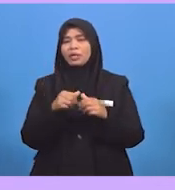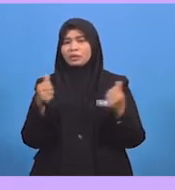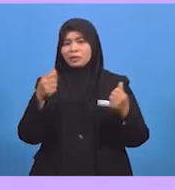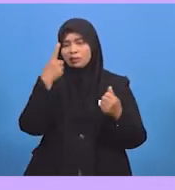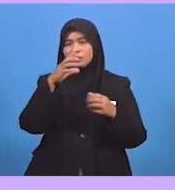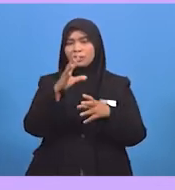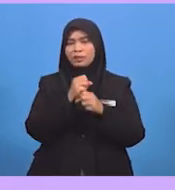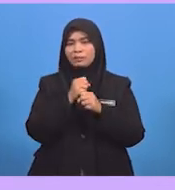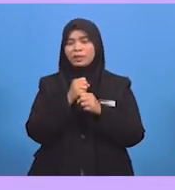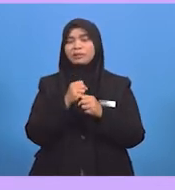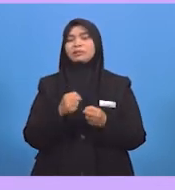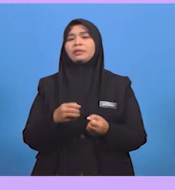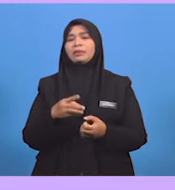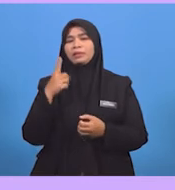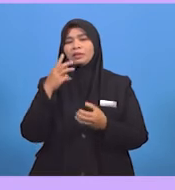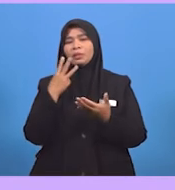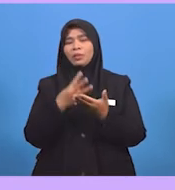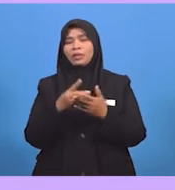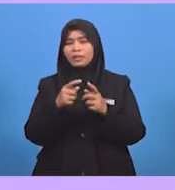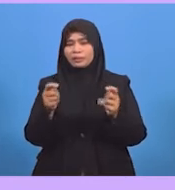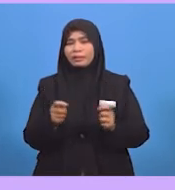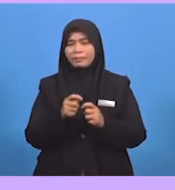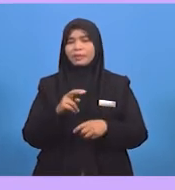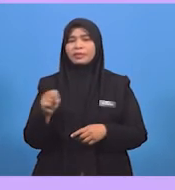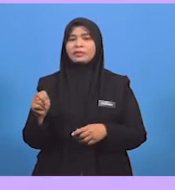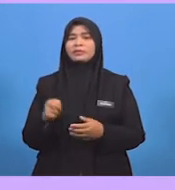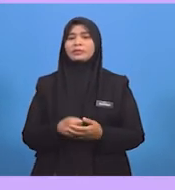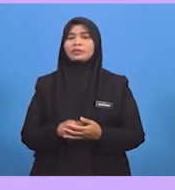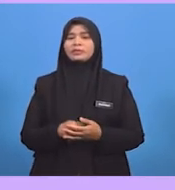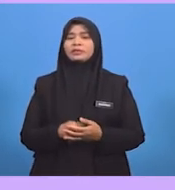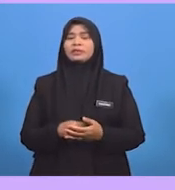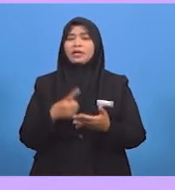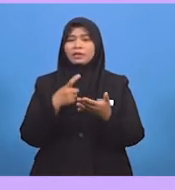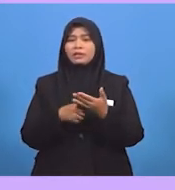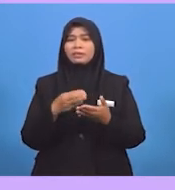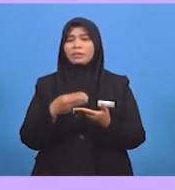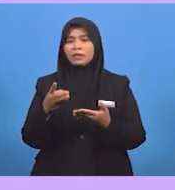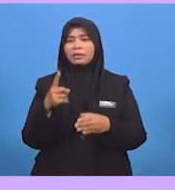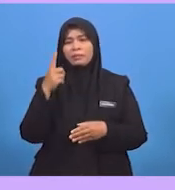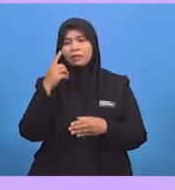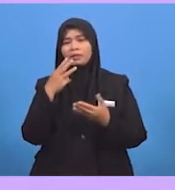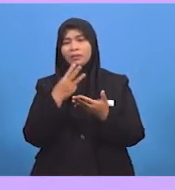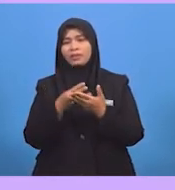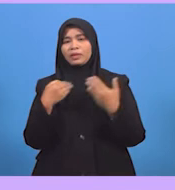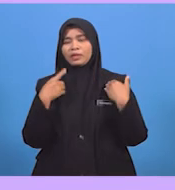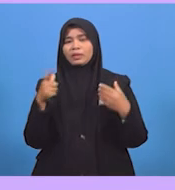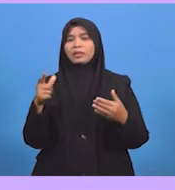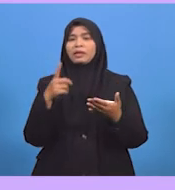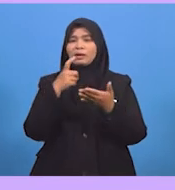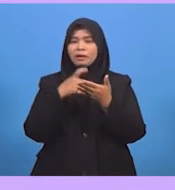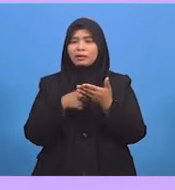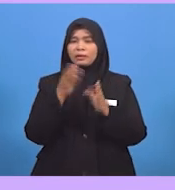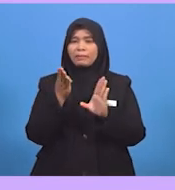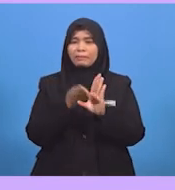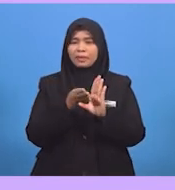untuk mendapatkan mata wang tempatan. Sebaliknya, harga belian mata wang adalah harga bank atau money